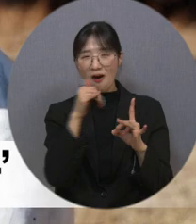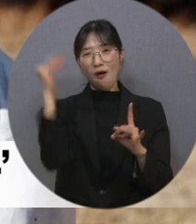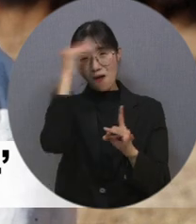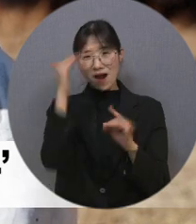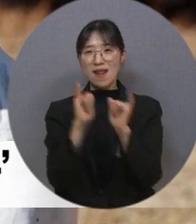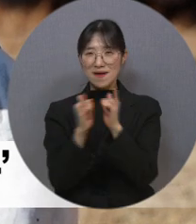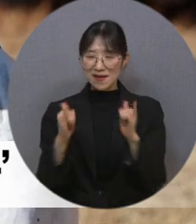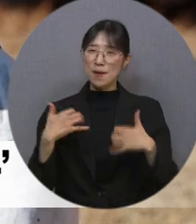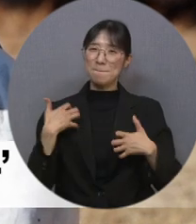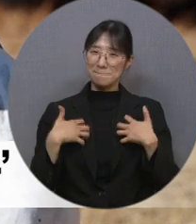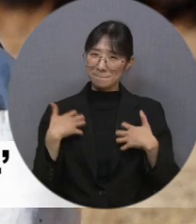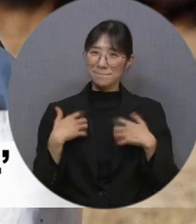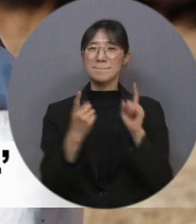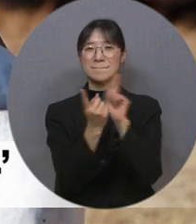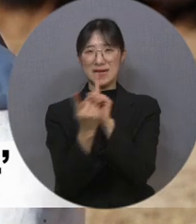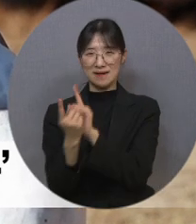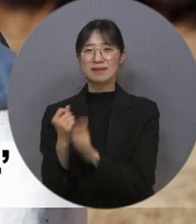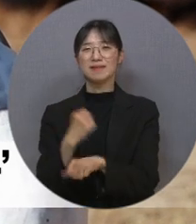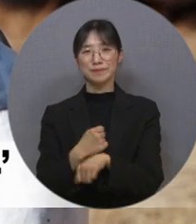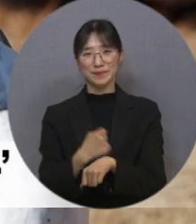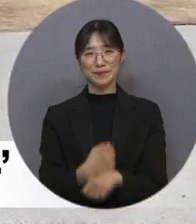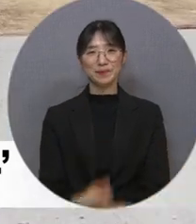반갑게 맞이하고 있습니다.